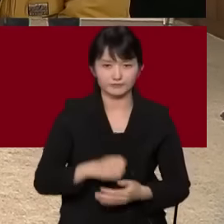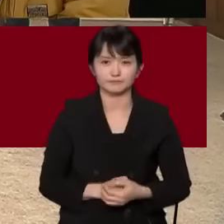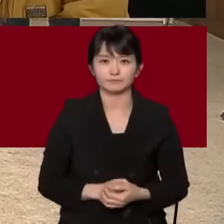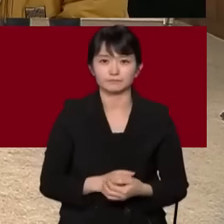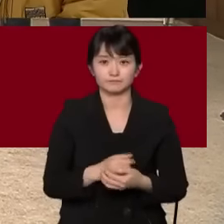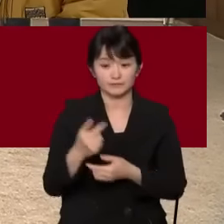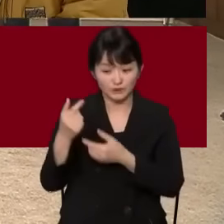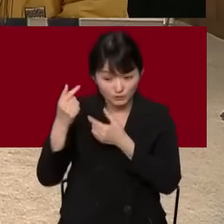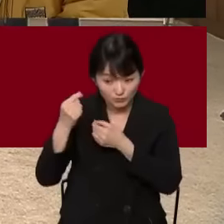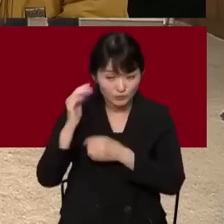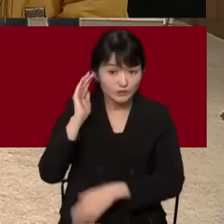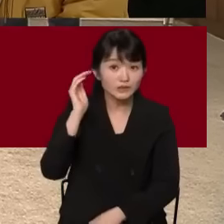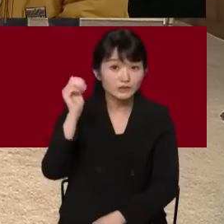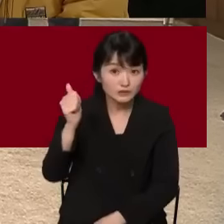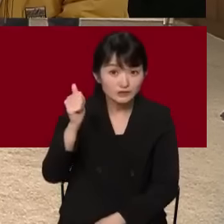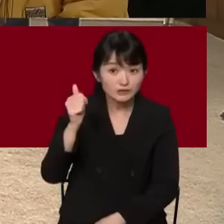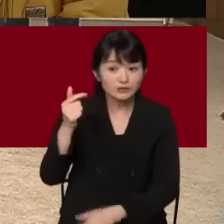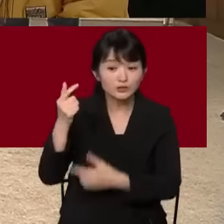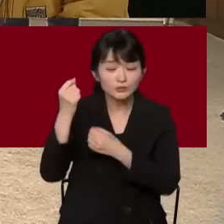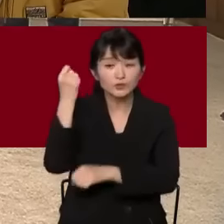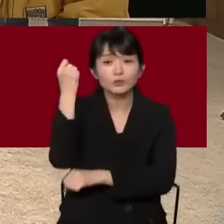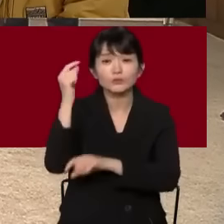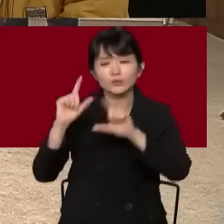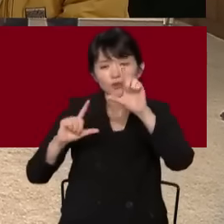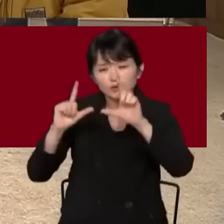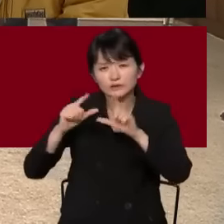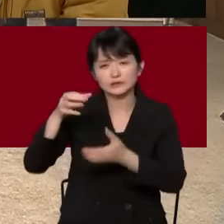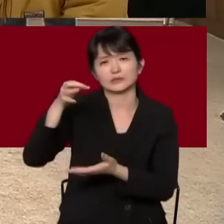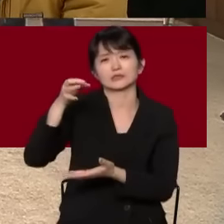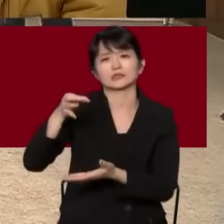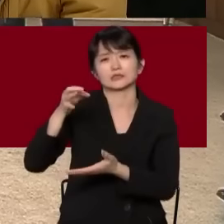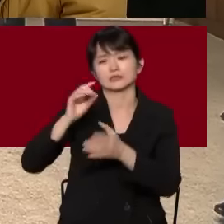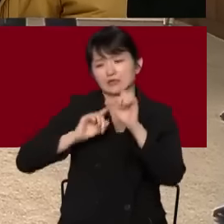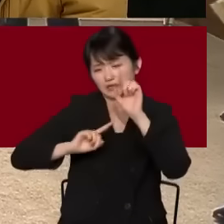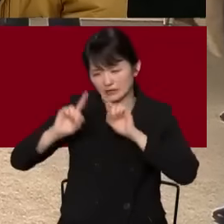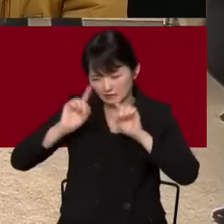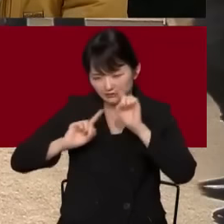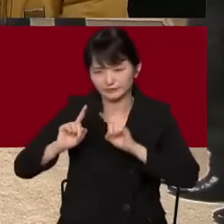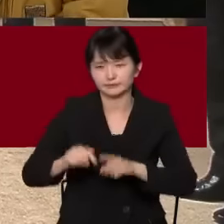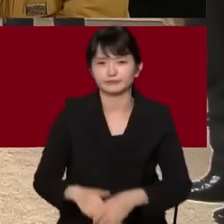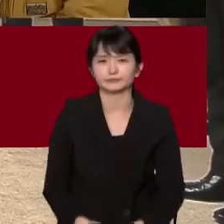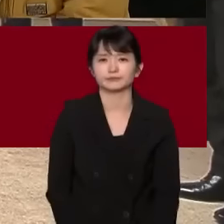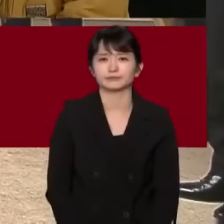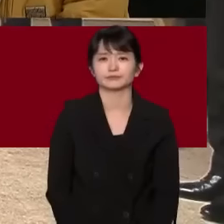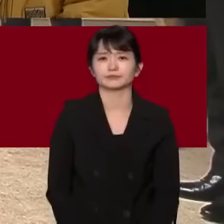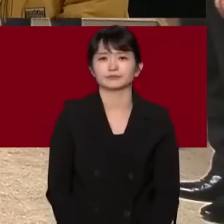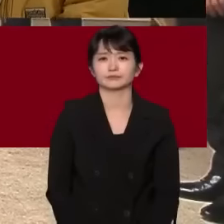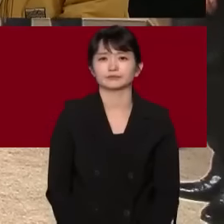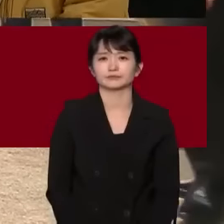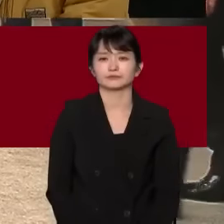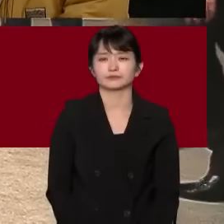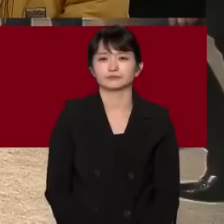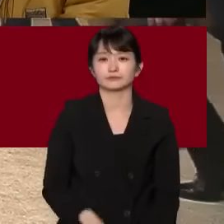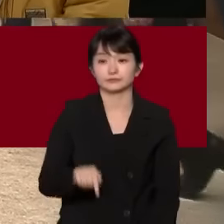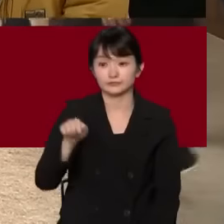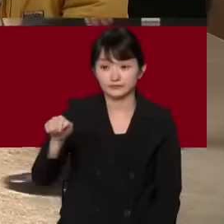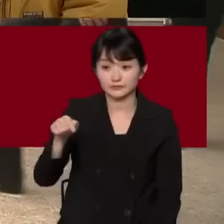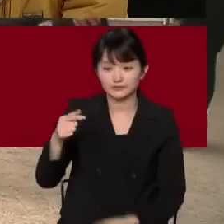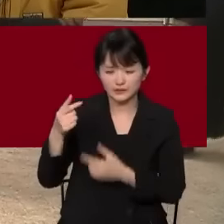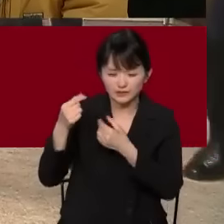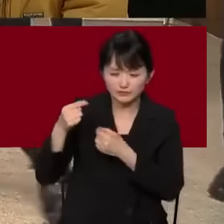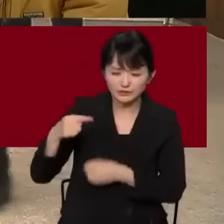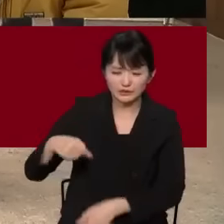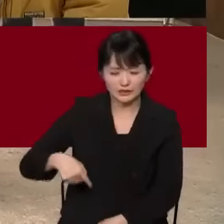보수의 대통령이면서 보수의 본질적인 가치를 가장 크게 훼손하셨습니다. 이것이 우리 보수에게 큰